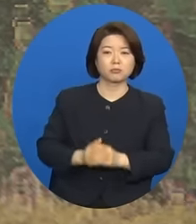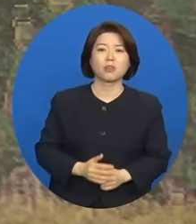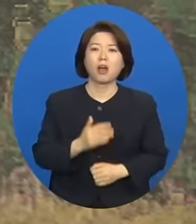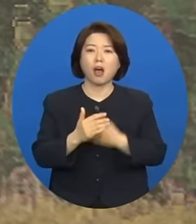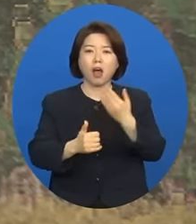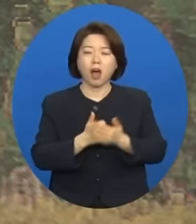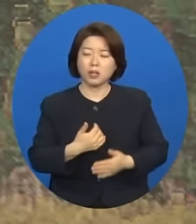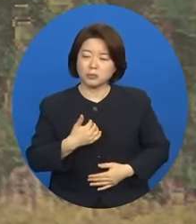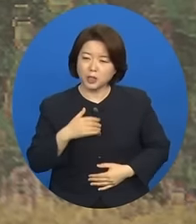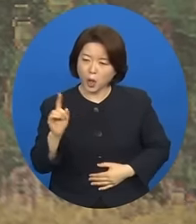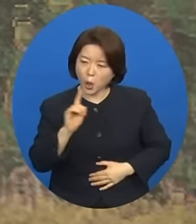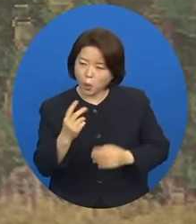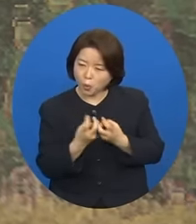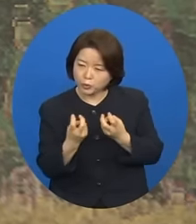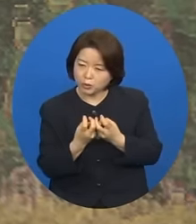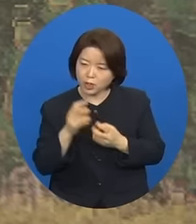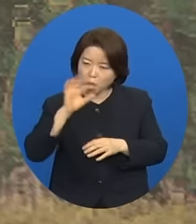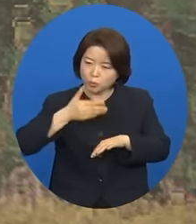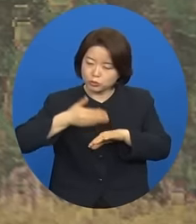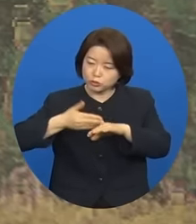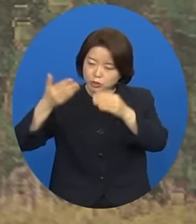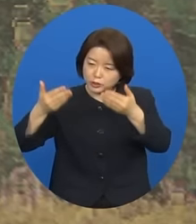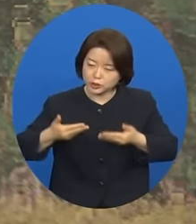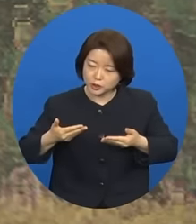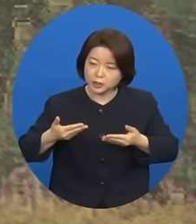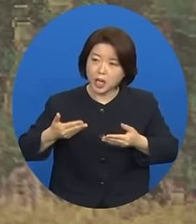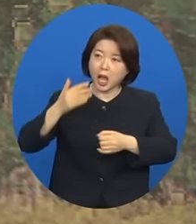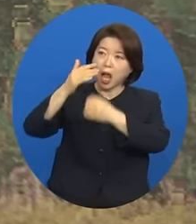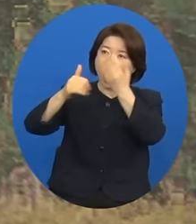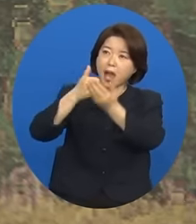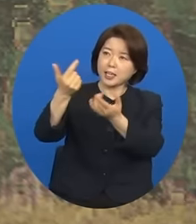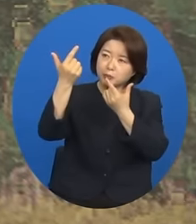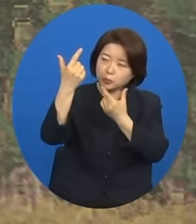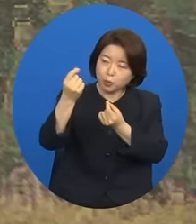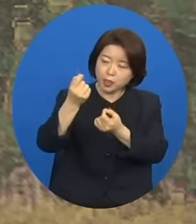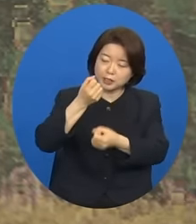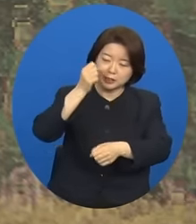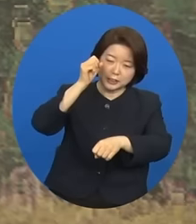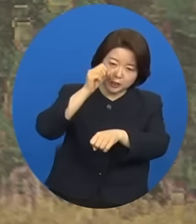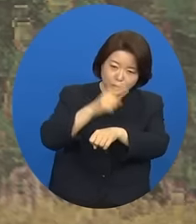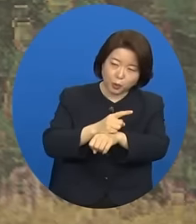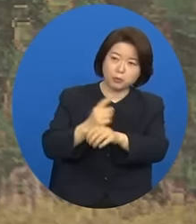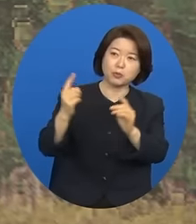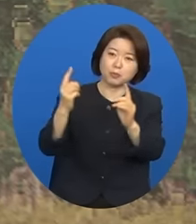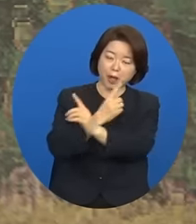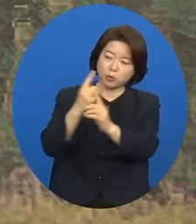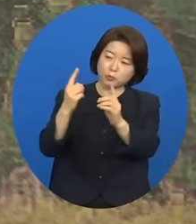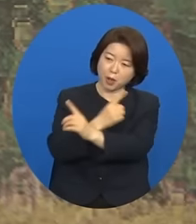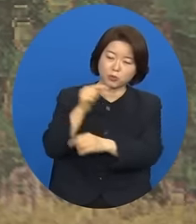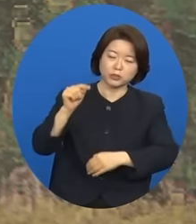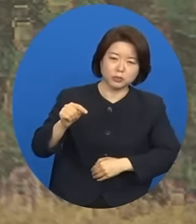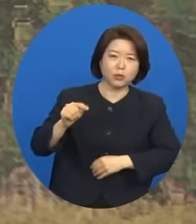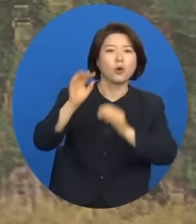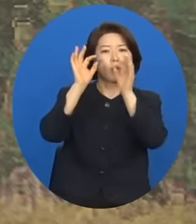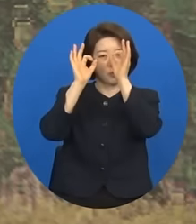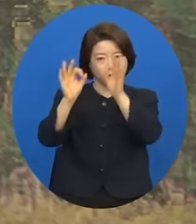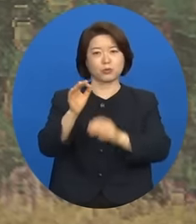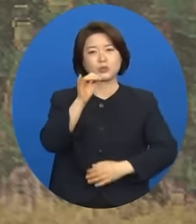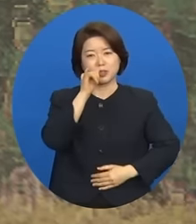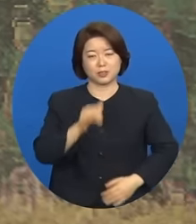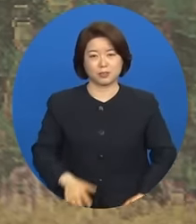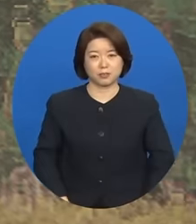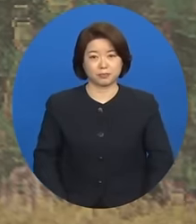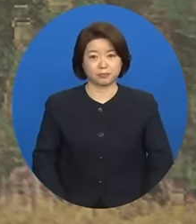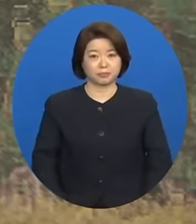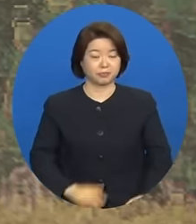다루시고 우리를 주님의 성품으로 바꾸시는지를 우리는 엿볼 수가 있다는 것이죠. 속이고